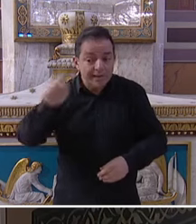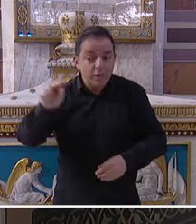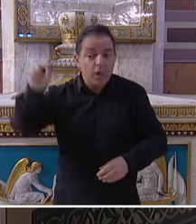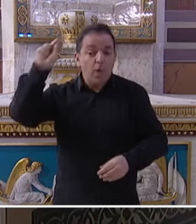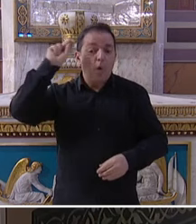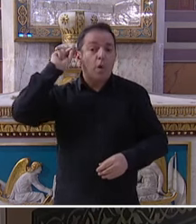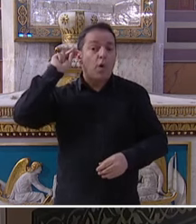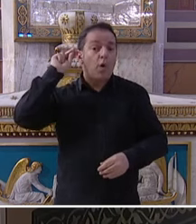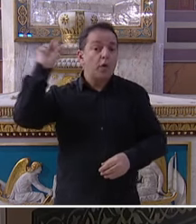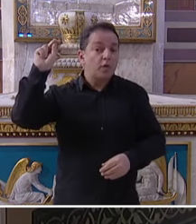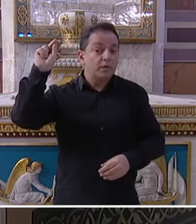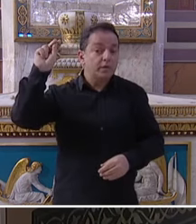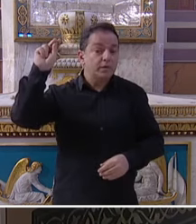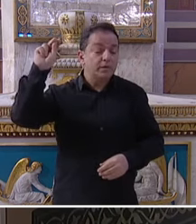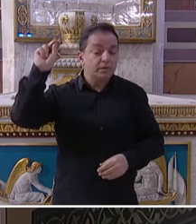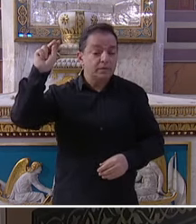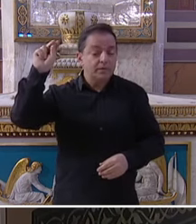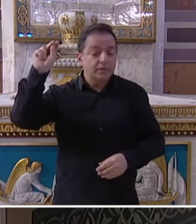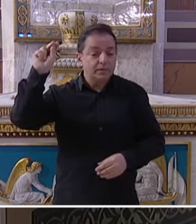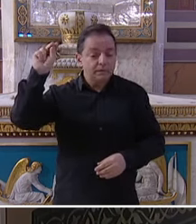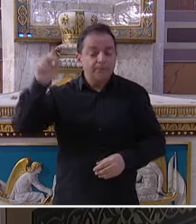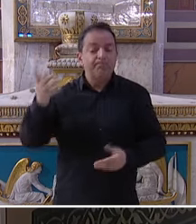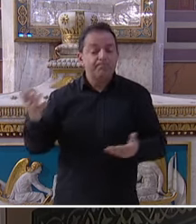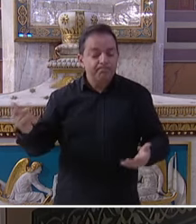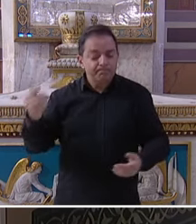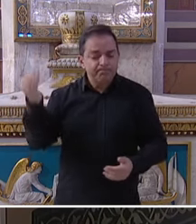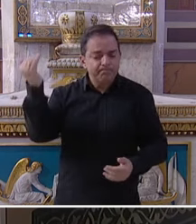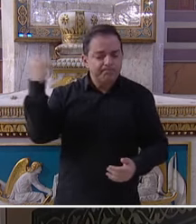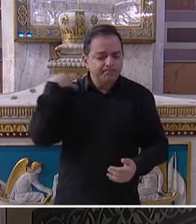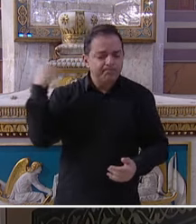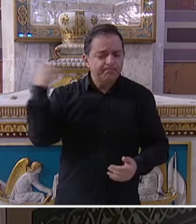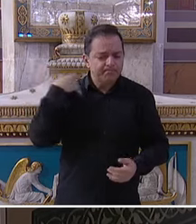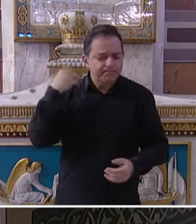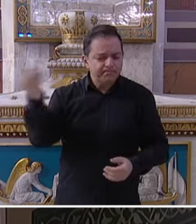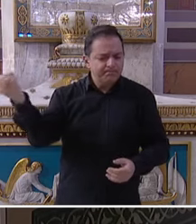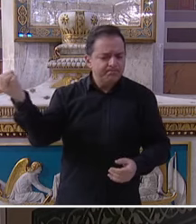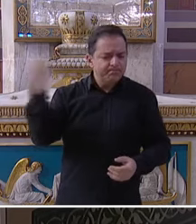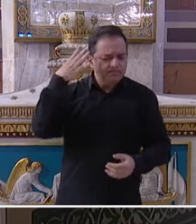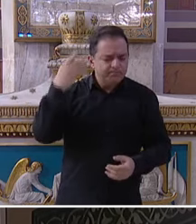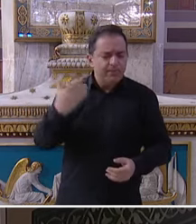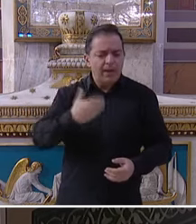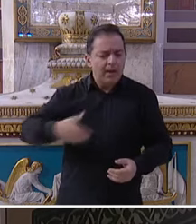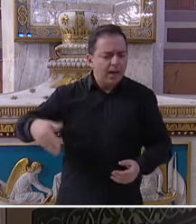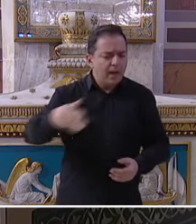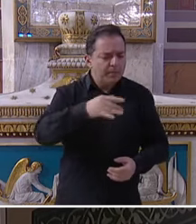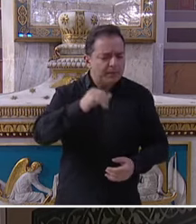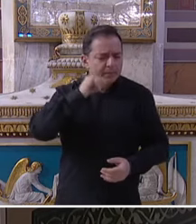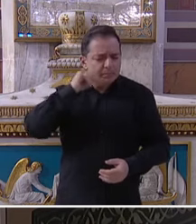Ορθοδοξίας, να μας υπενθυμίζει πάντοτε ότι φέρομαι